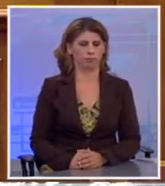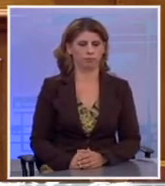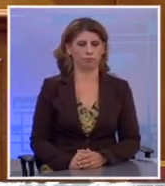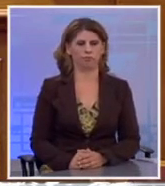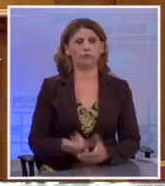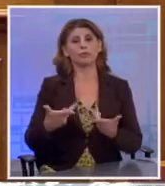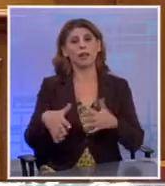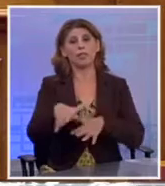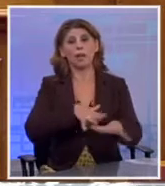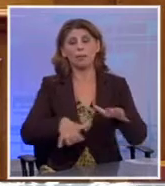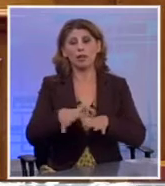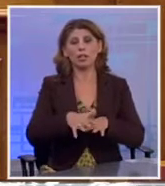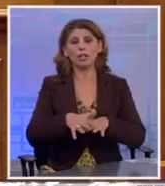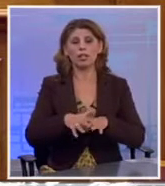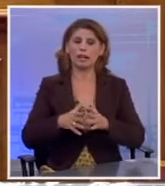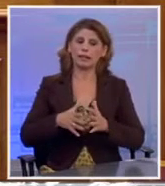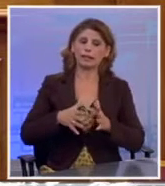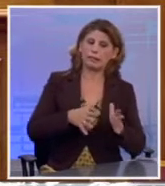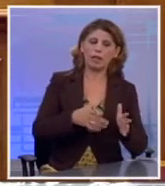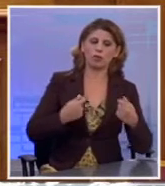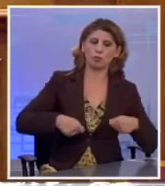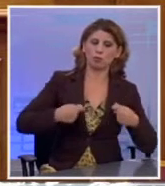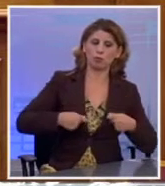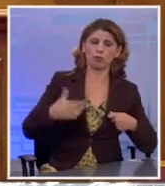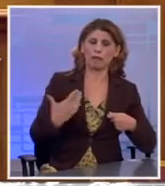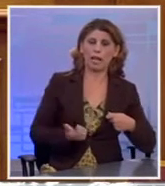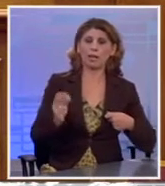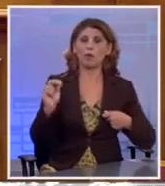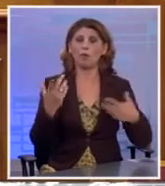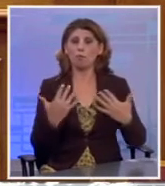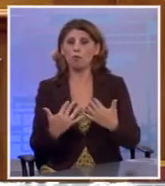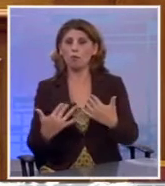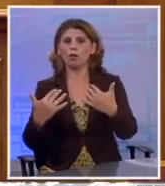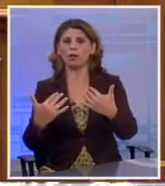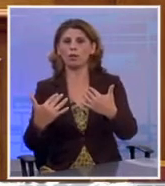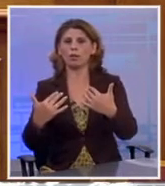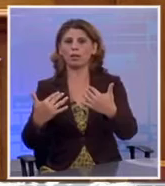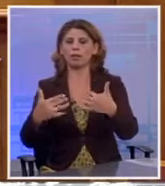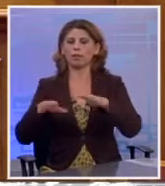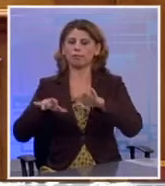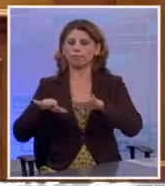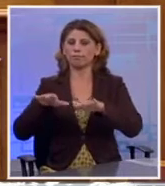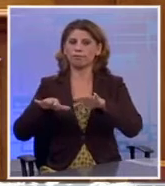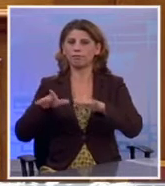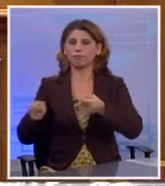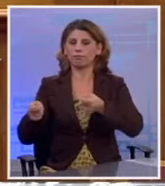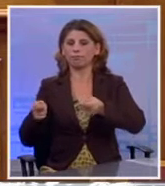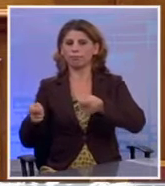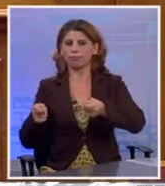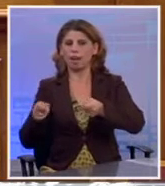η διαπλοκή είναι η τάση των πλουσίων να έχουν τη Βουλή και τους βουλευτές υποχείριά τους. Και αυτό δεν θα σταματήσει